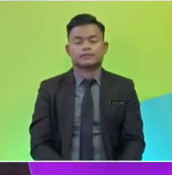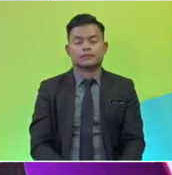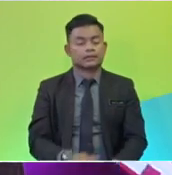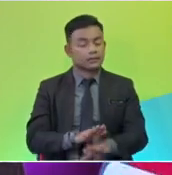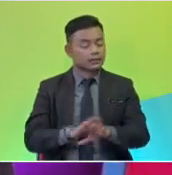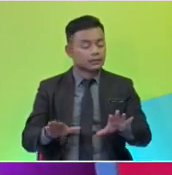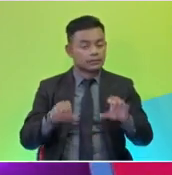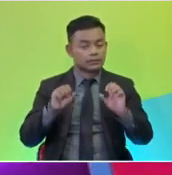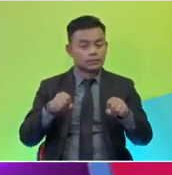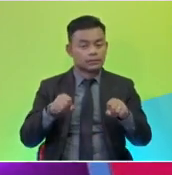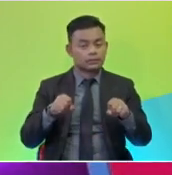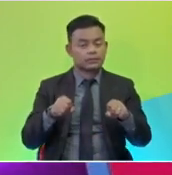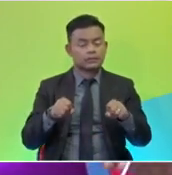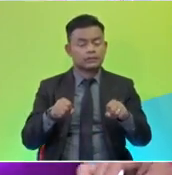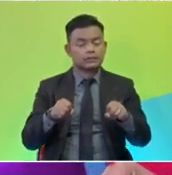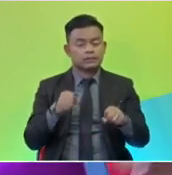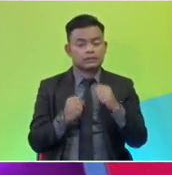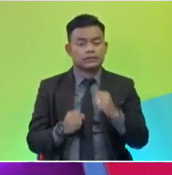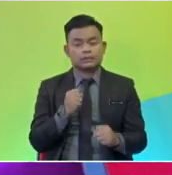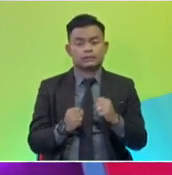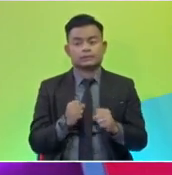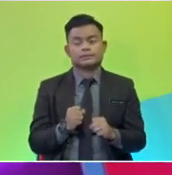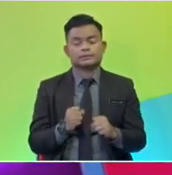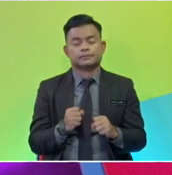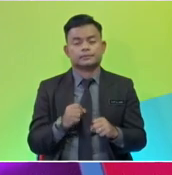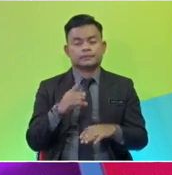berlarilah okey dekat